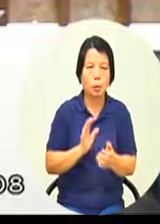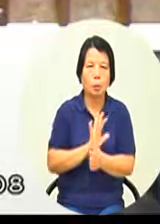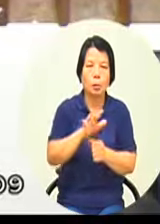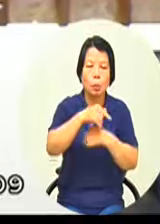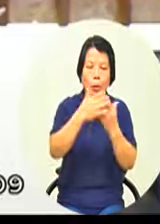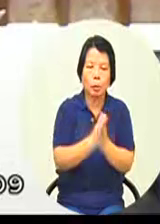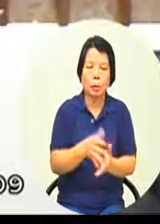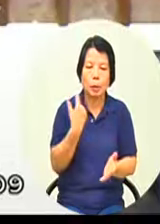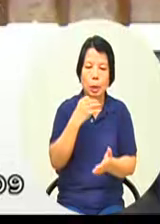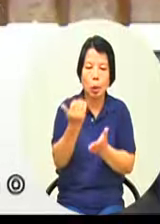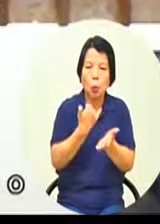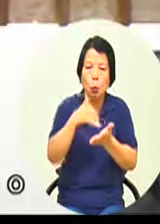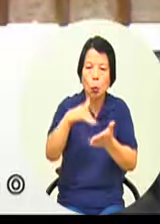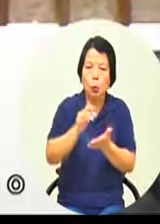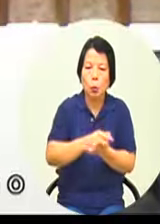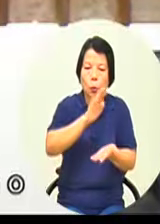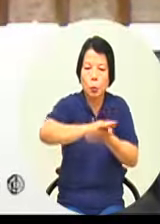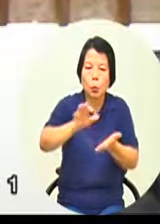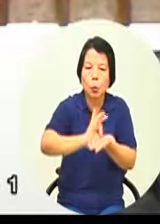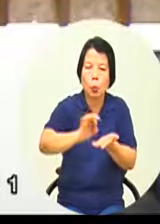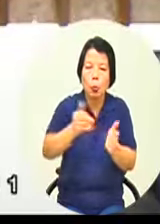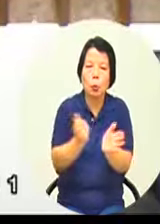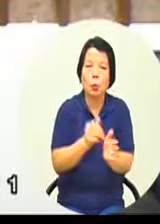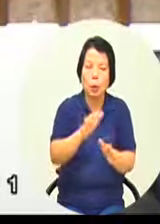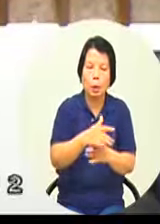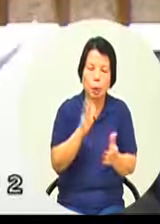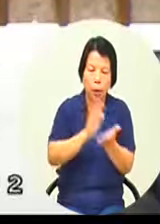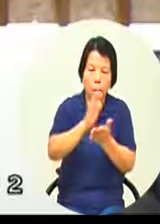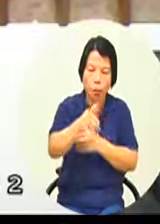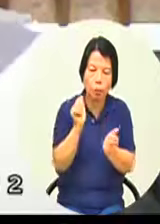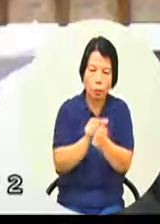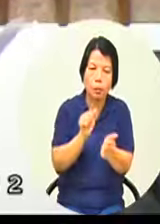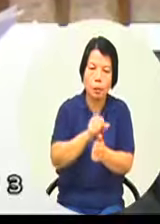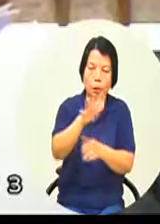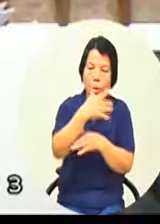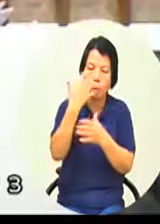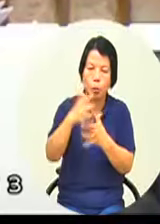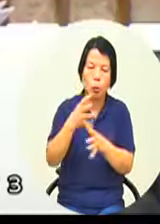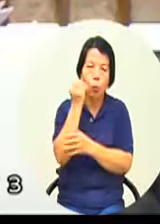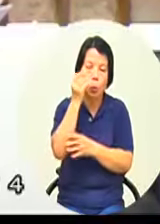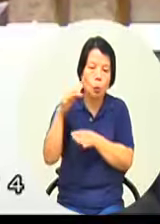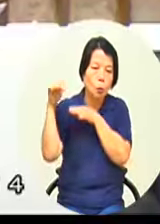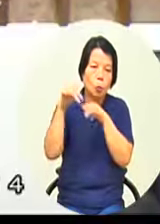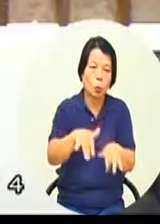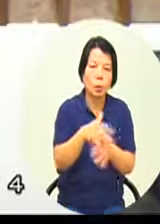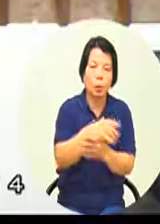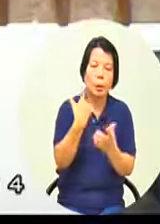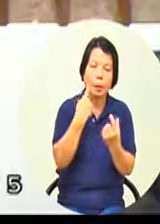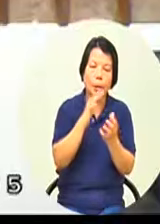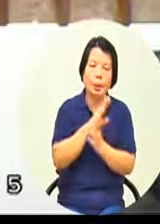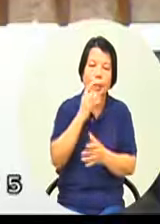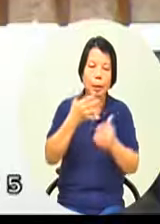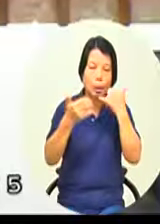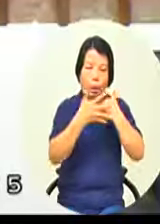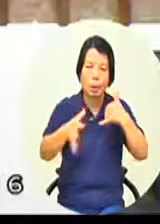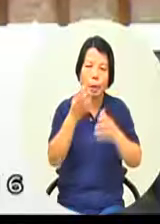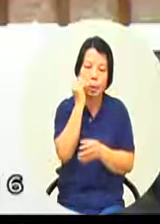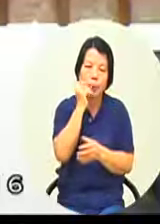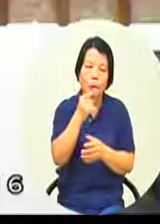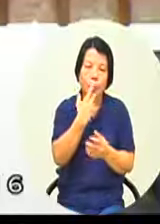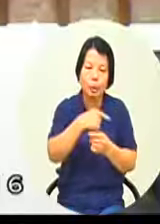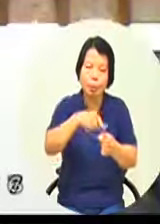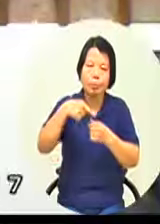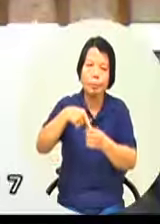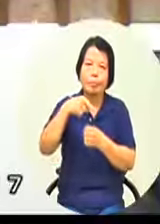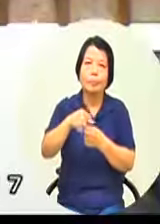化预算？那有没有说未来可以靠这些活动吸引民众来多参加或多创造一些海洋观光的题材呢？